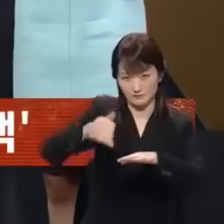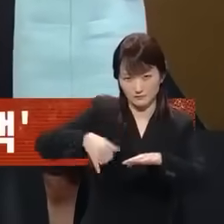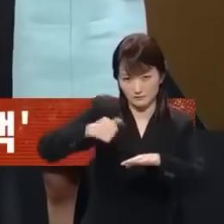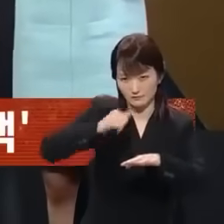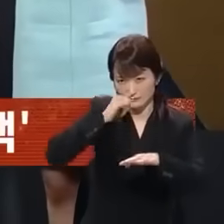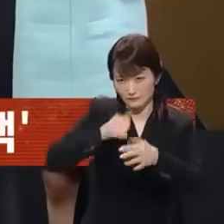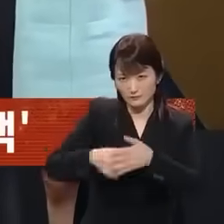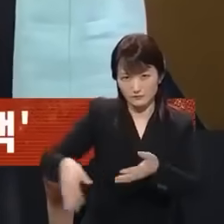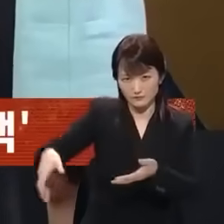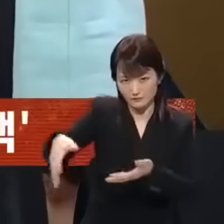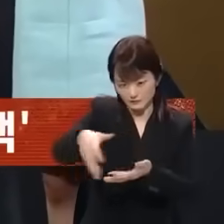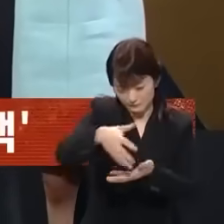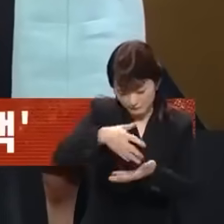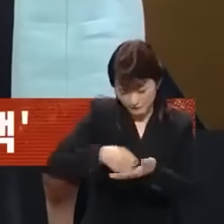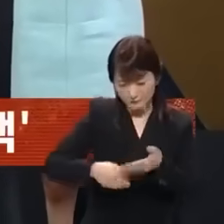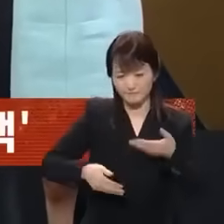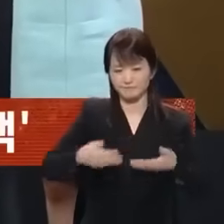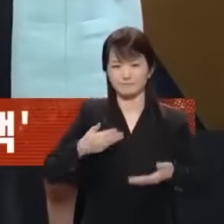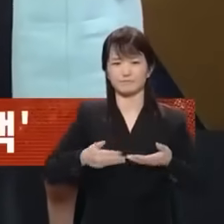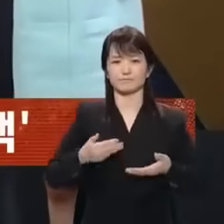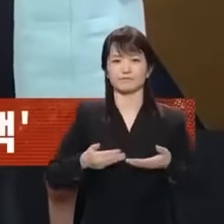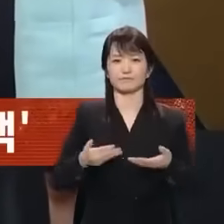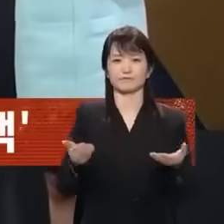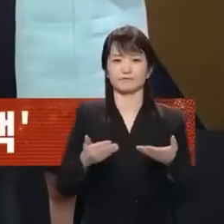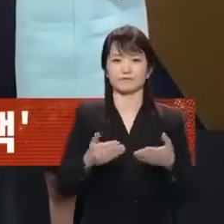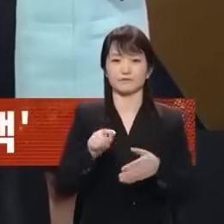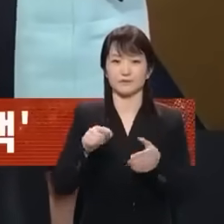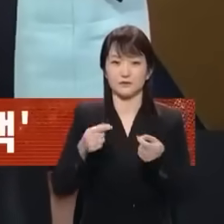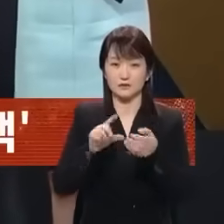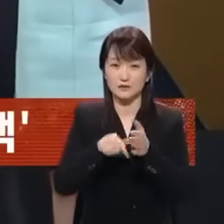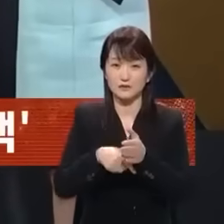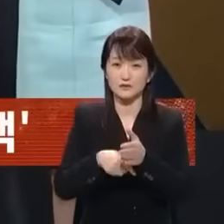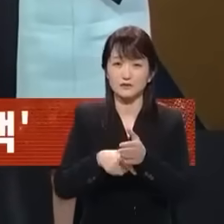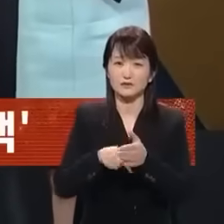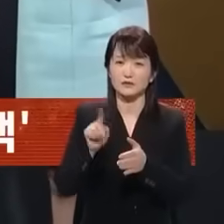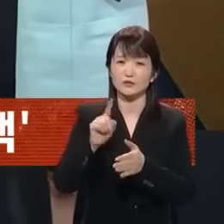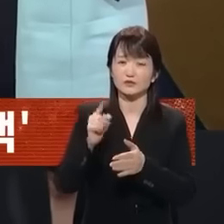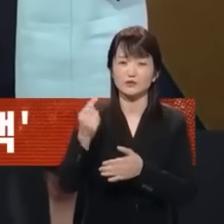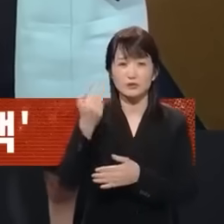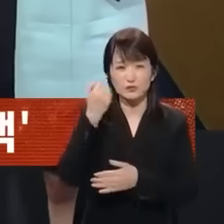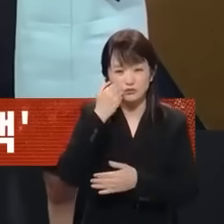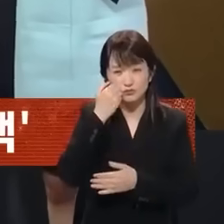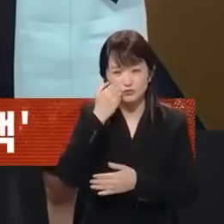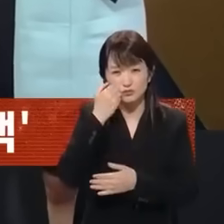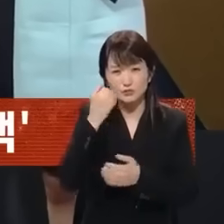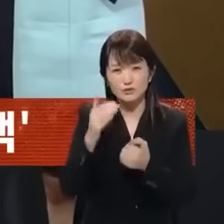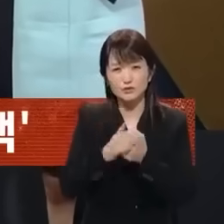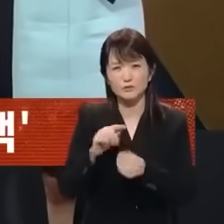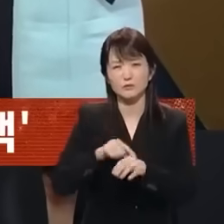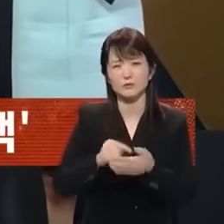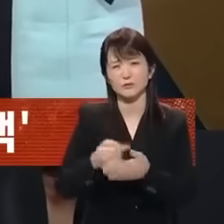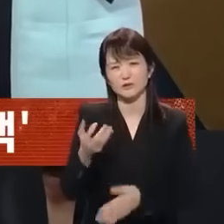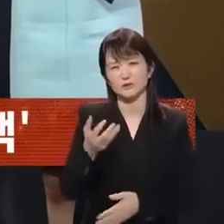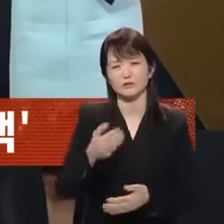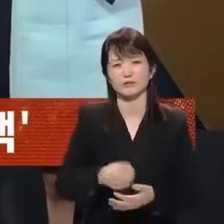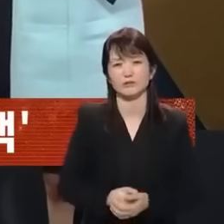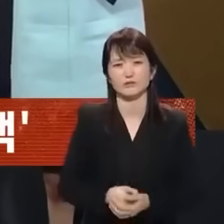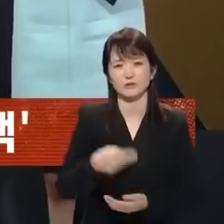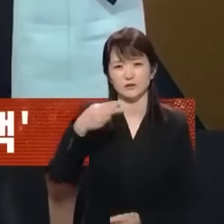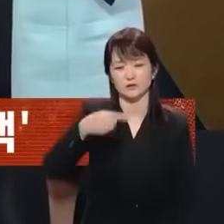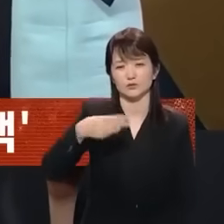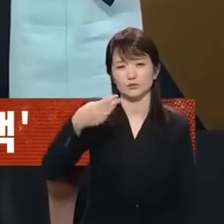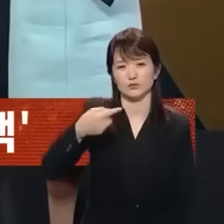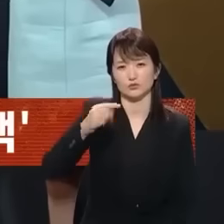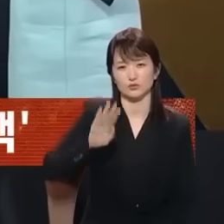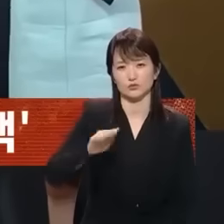보내고 있지만 매년 이맘때쯤이면 어김없이 찾아오는 불청객 때문에 쏘가리를 하고 있다고 합니다 바로 두릅